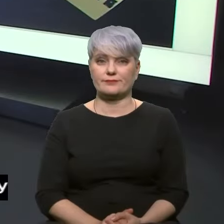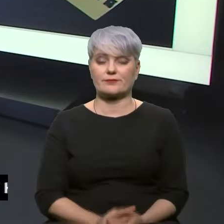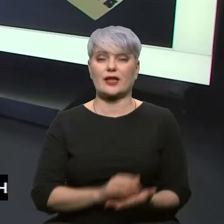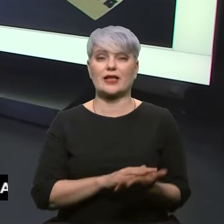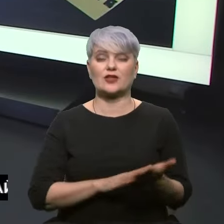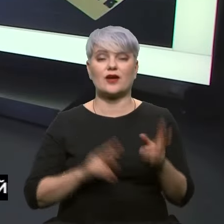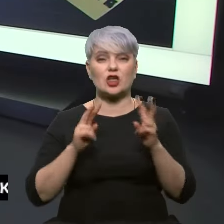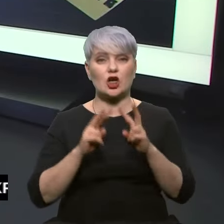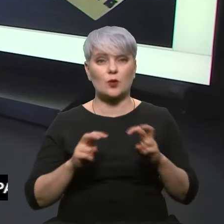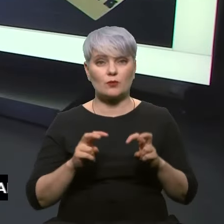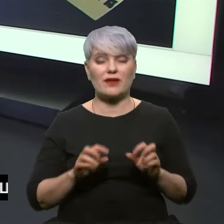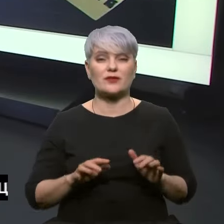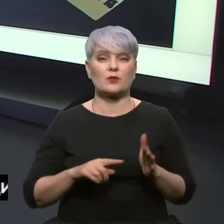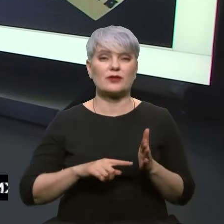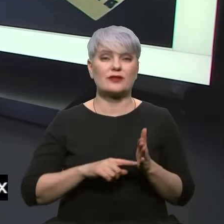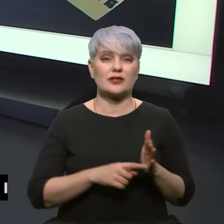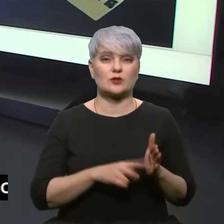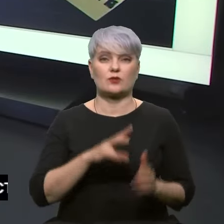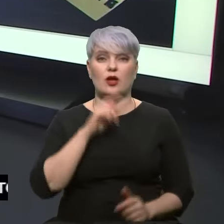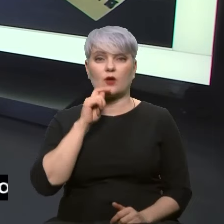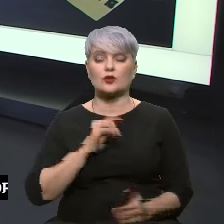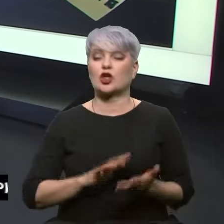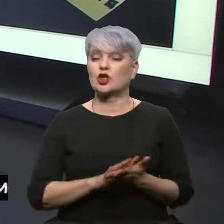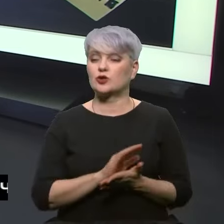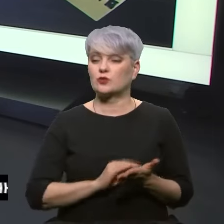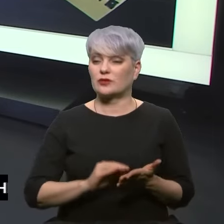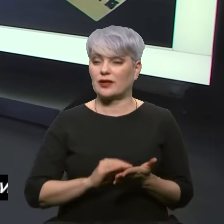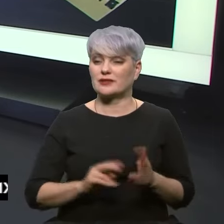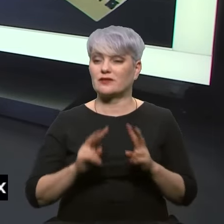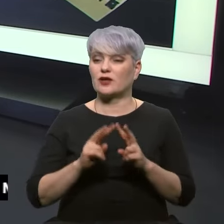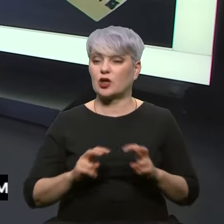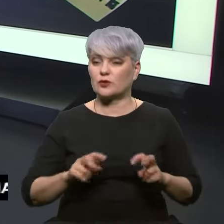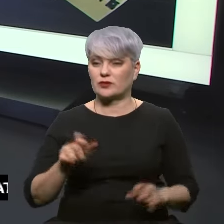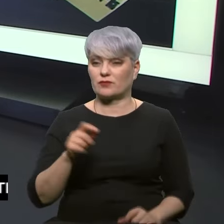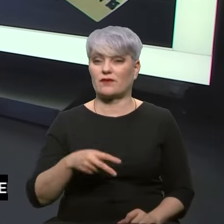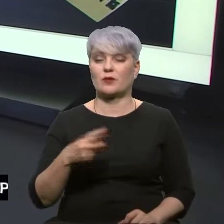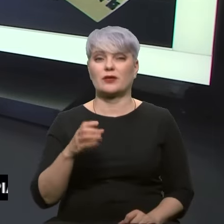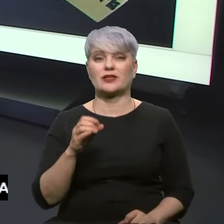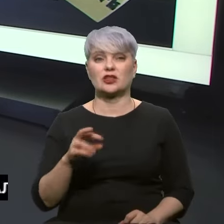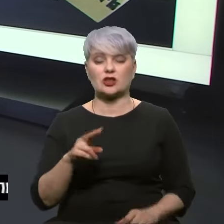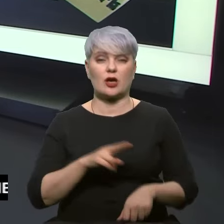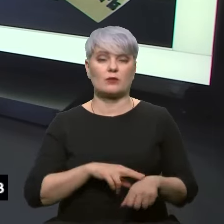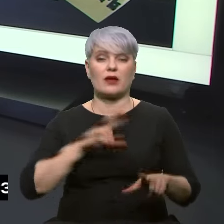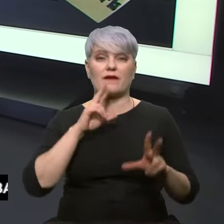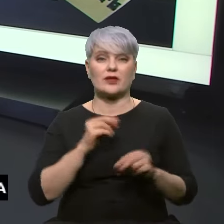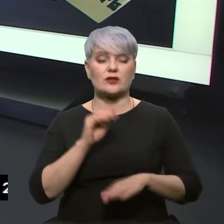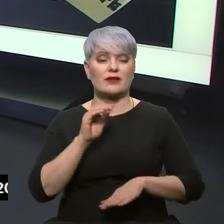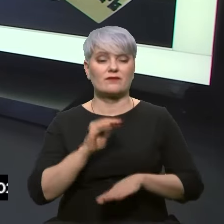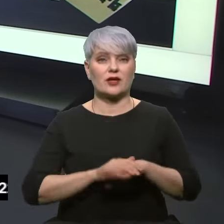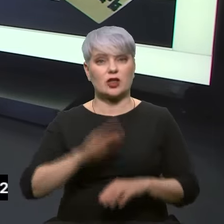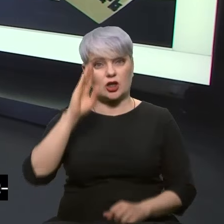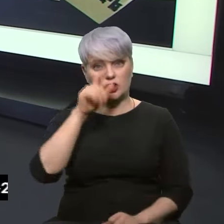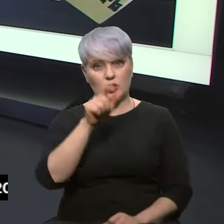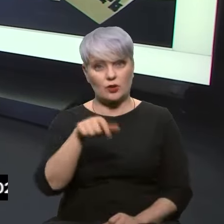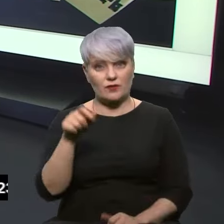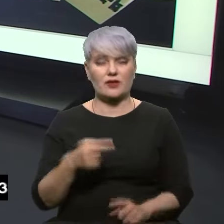Тривають розслідування у справах тиску на українських журналістів-розслідувачів. 21 січня правоохоронцям вдалося ідентифікувати чоловіків,